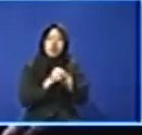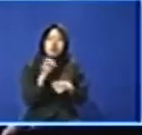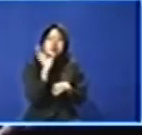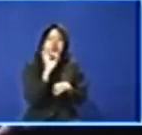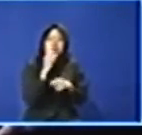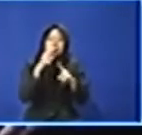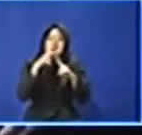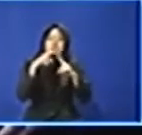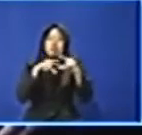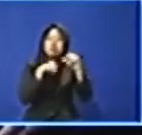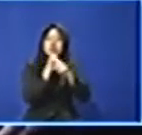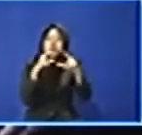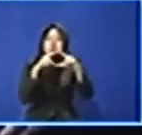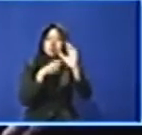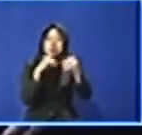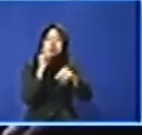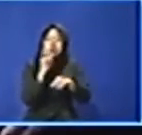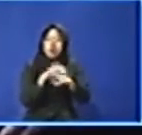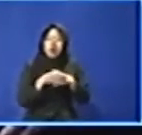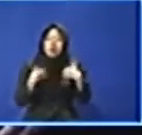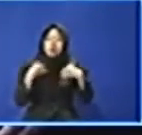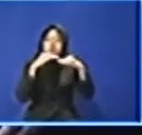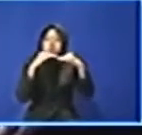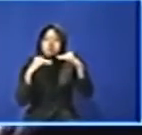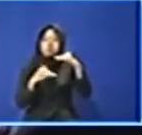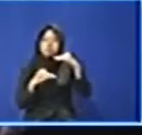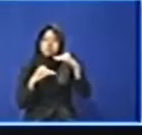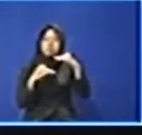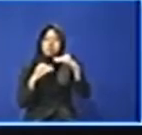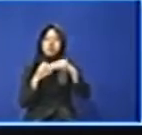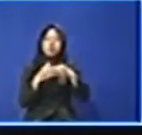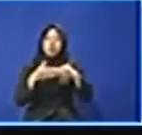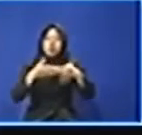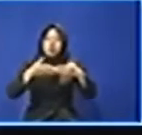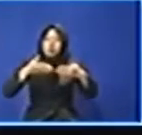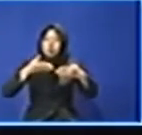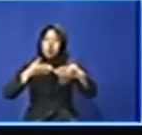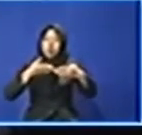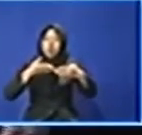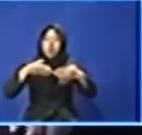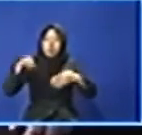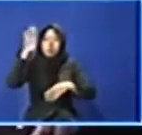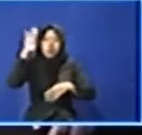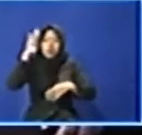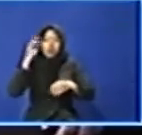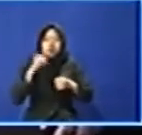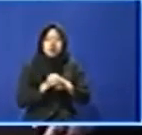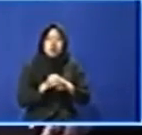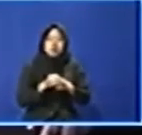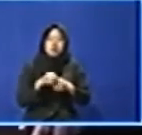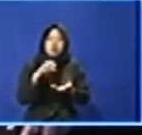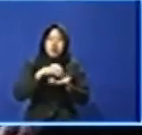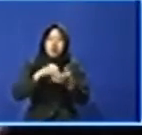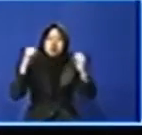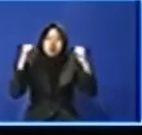tidak tertangani karena juga ada beberapa band Green penuturan tetapi Tante Novi kesehatan ultrarich saja kita